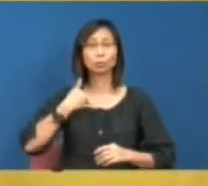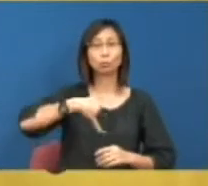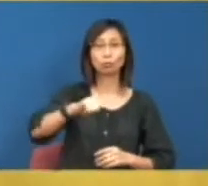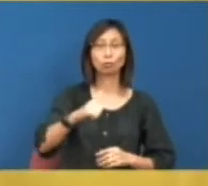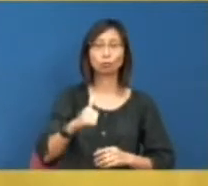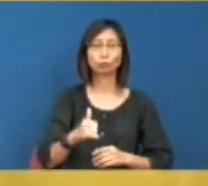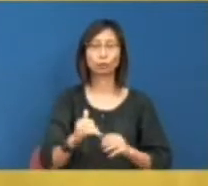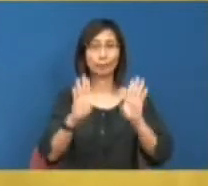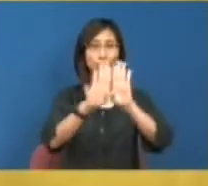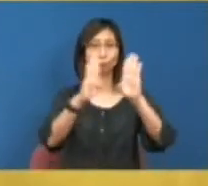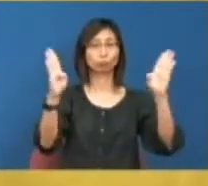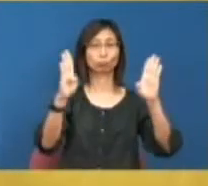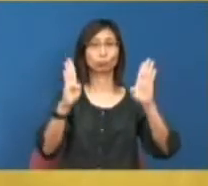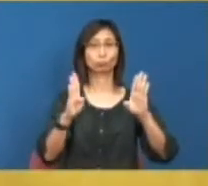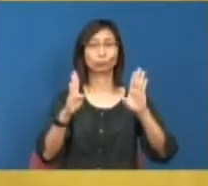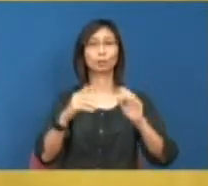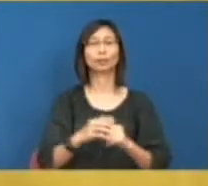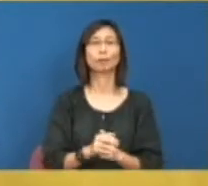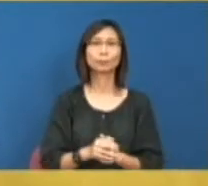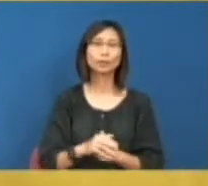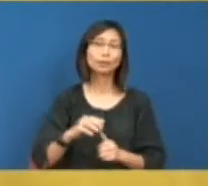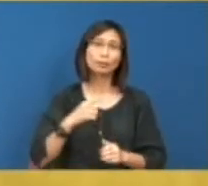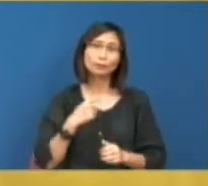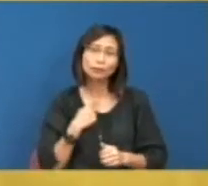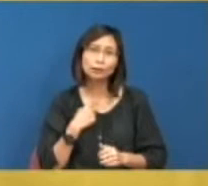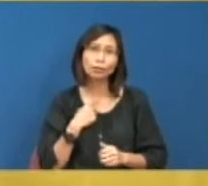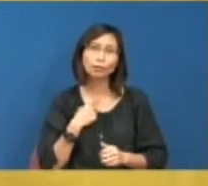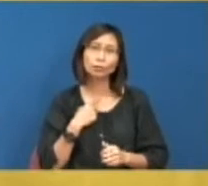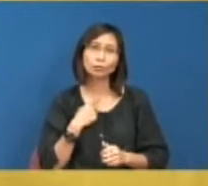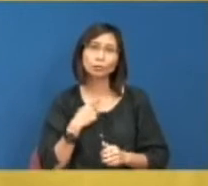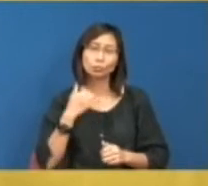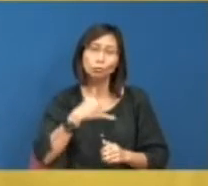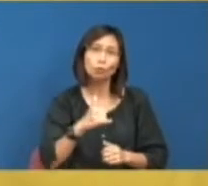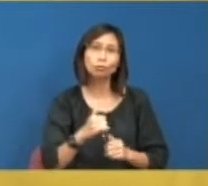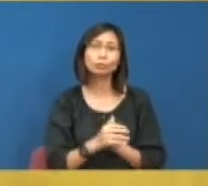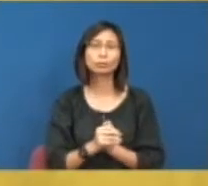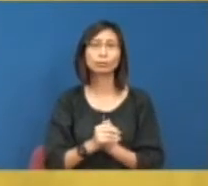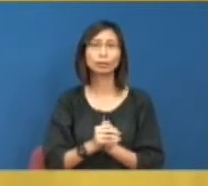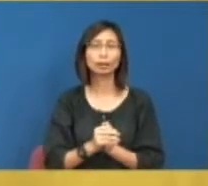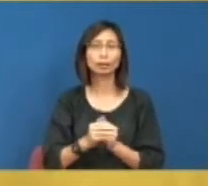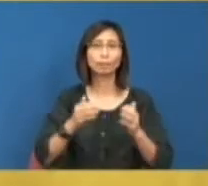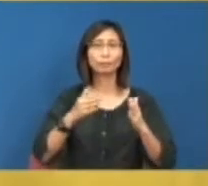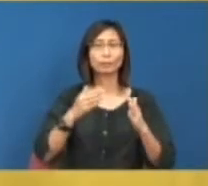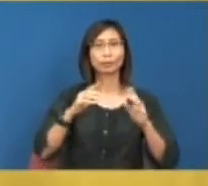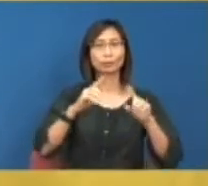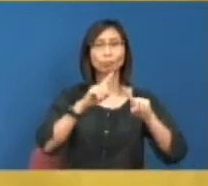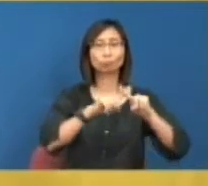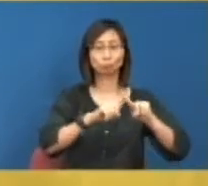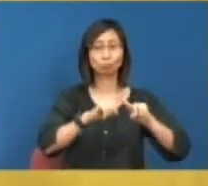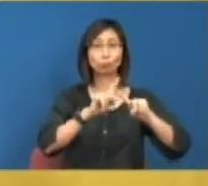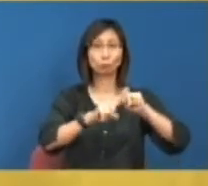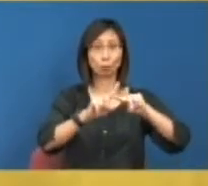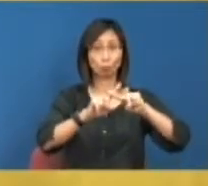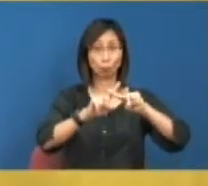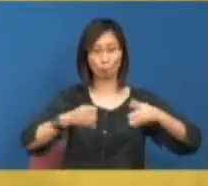封一條車路已經可以了，或者是可以安排到了，你為什麼要將那班人是圍